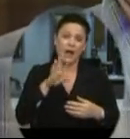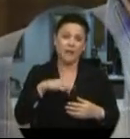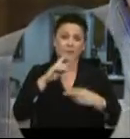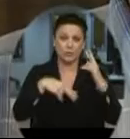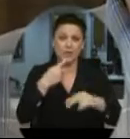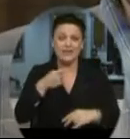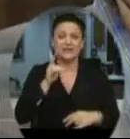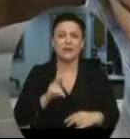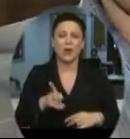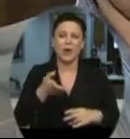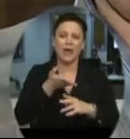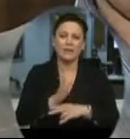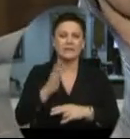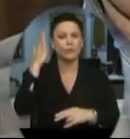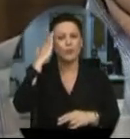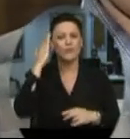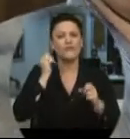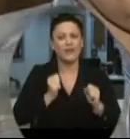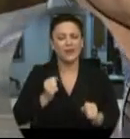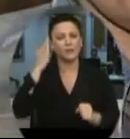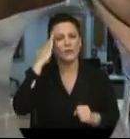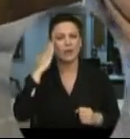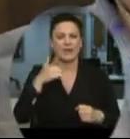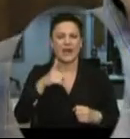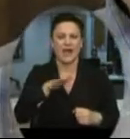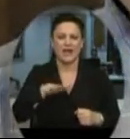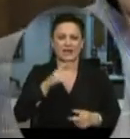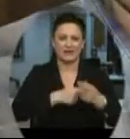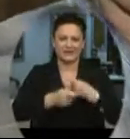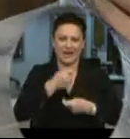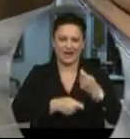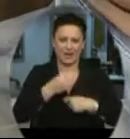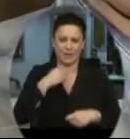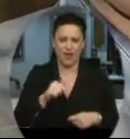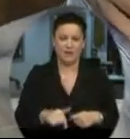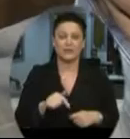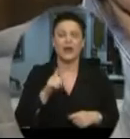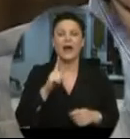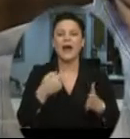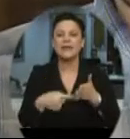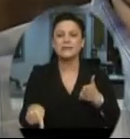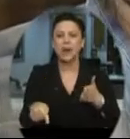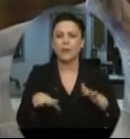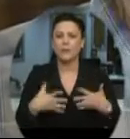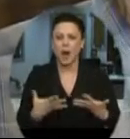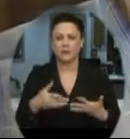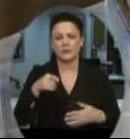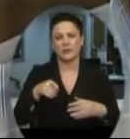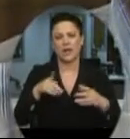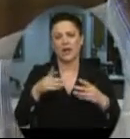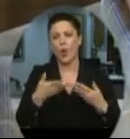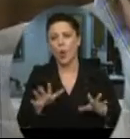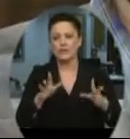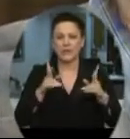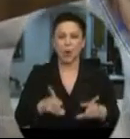ודאות למערכת הכלכלית ולמשק. החיסרון העיקרי זה היכולת, או חוסר היכולת,